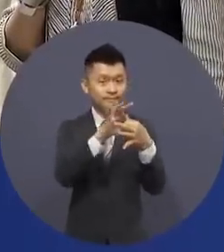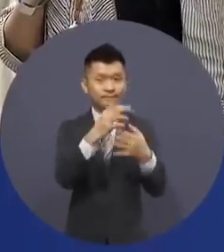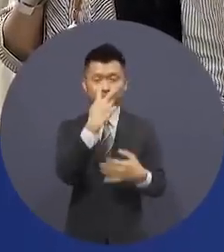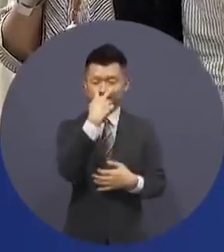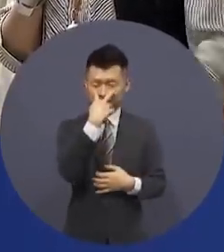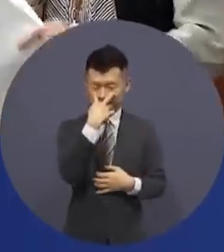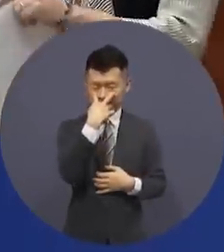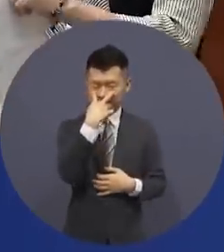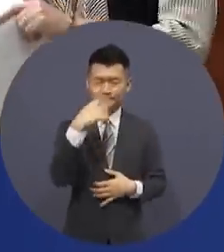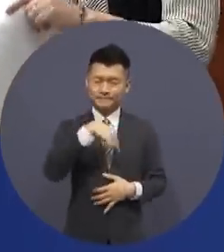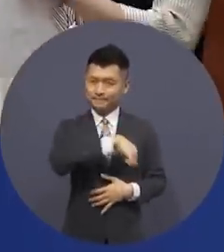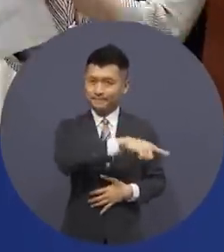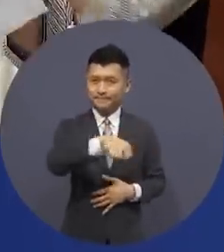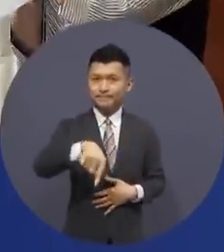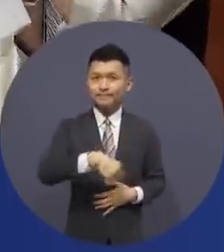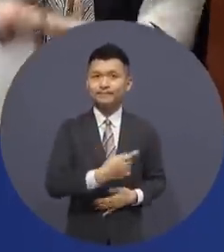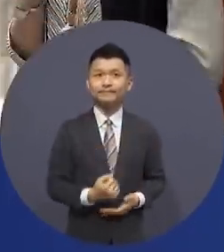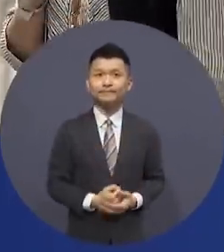障者，